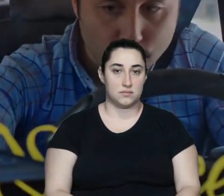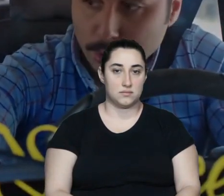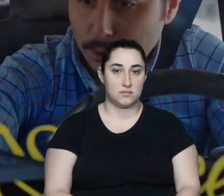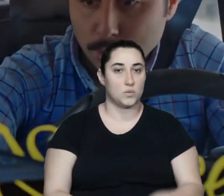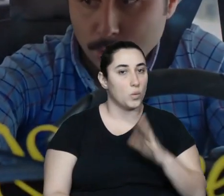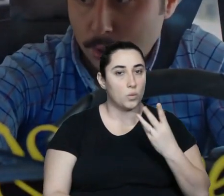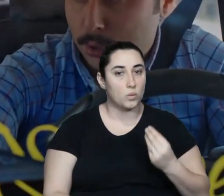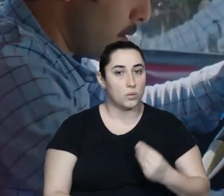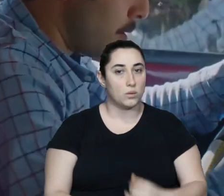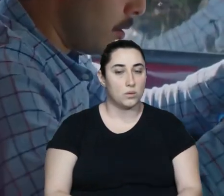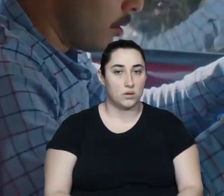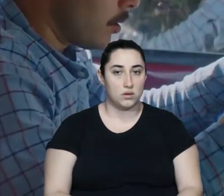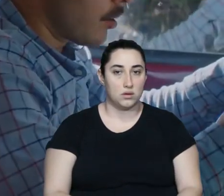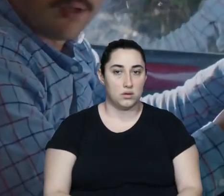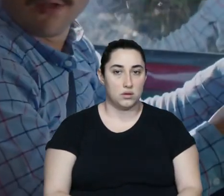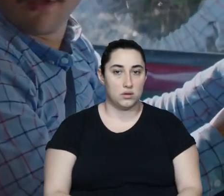Ne oldu?